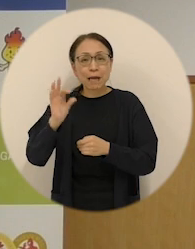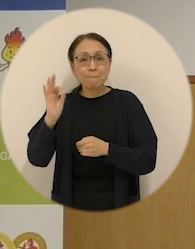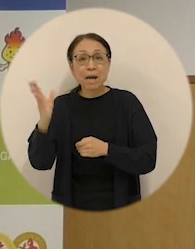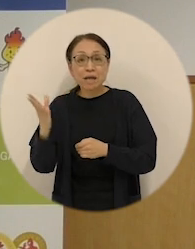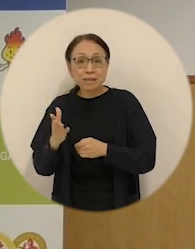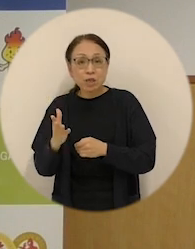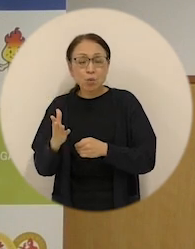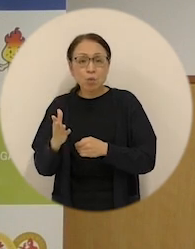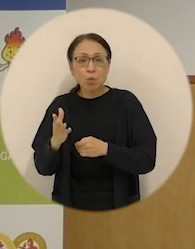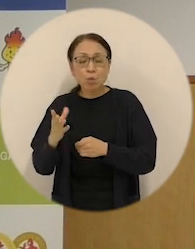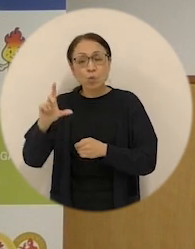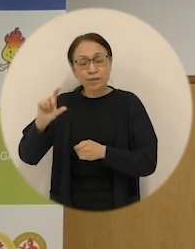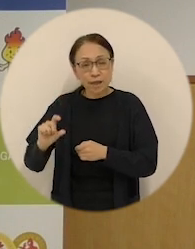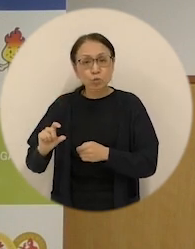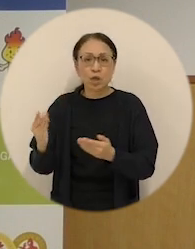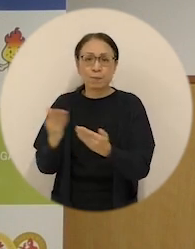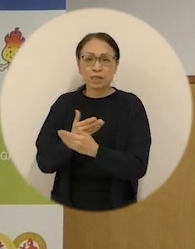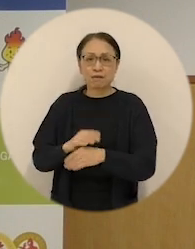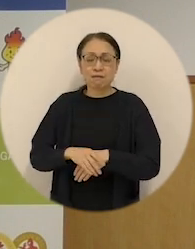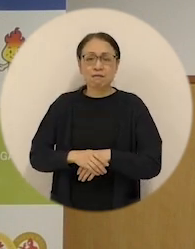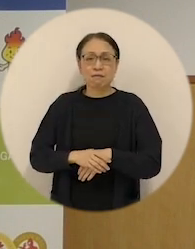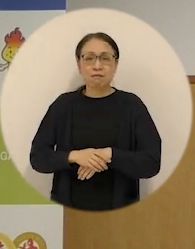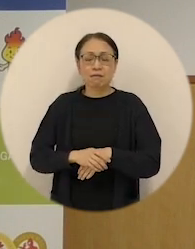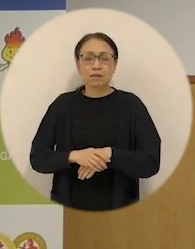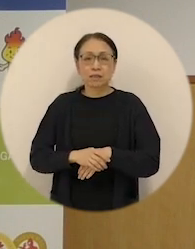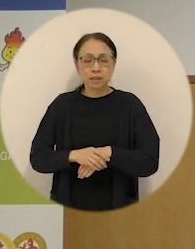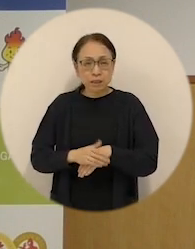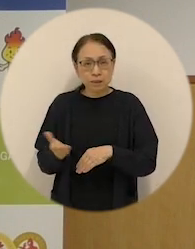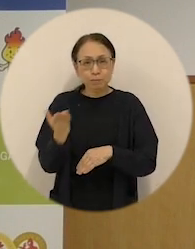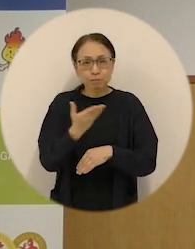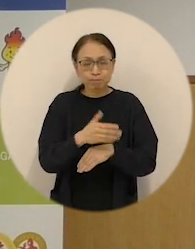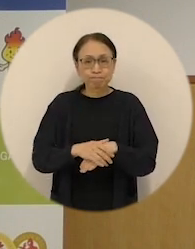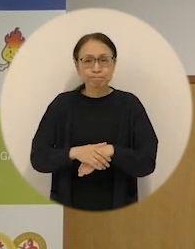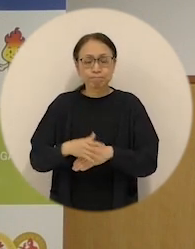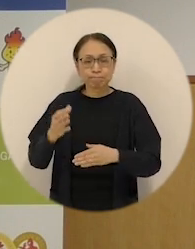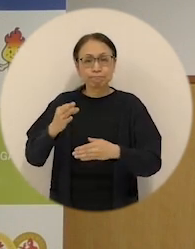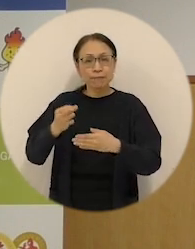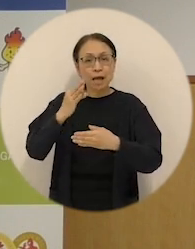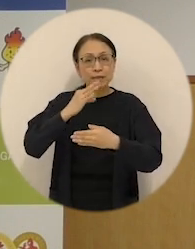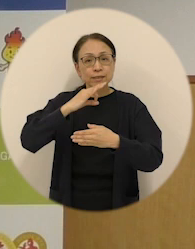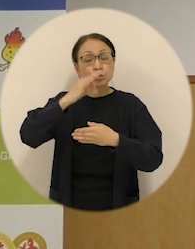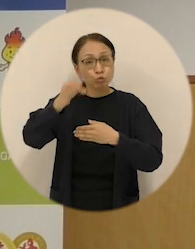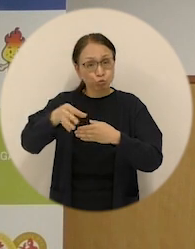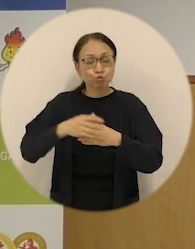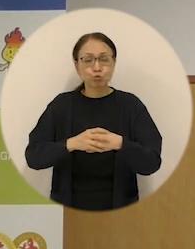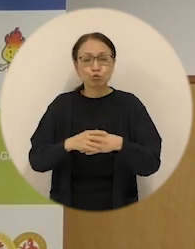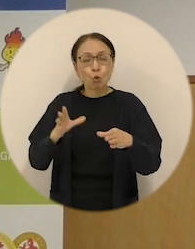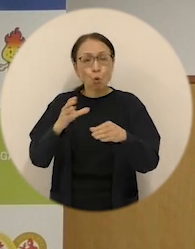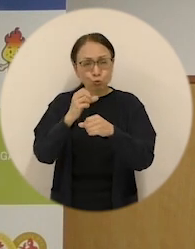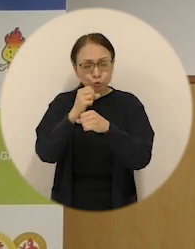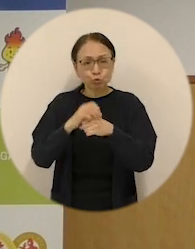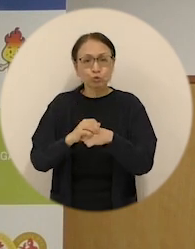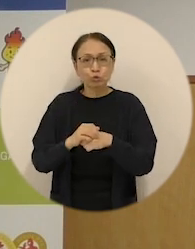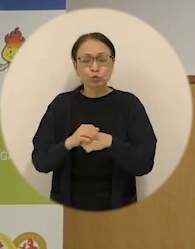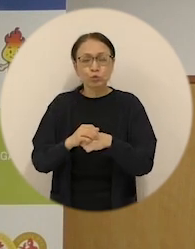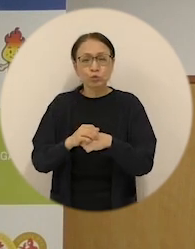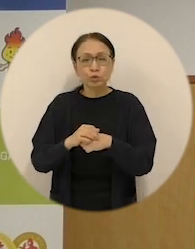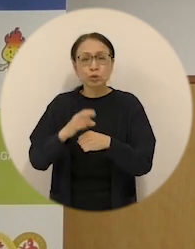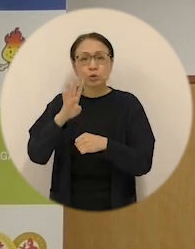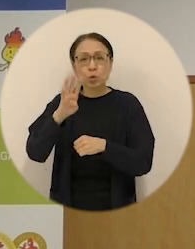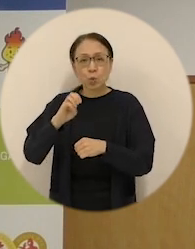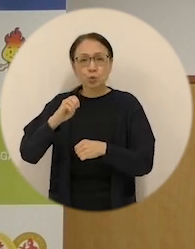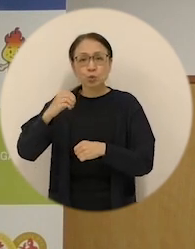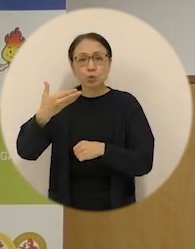43% の減となりました。続いて歳出のうち総務費は